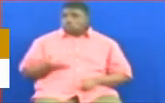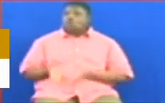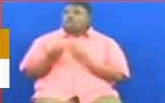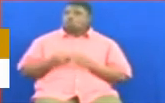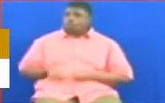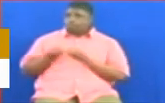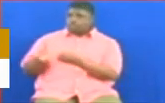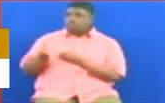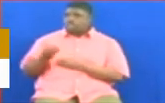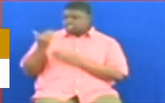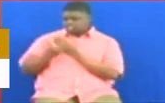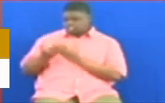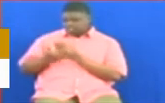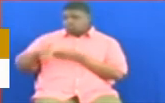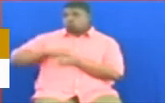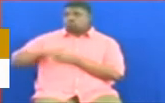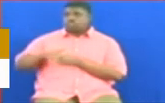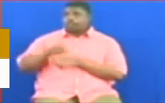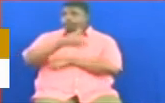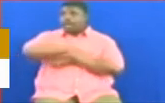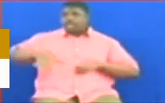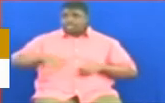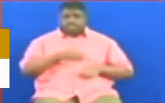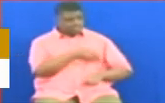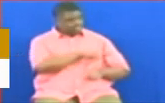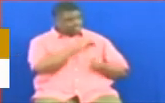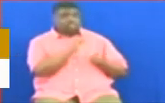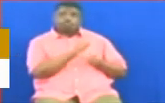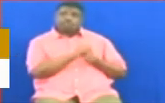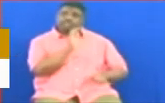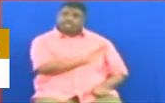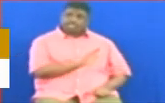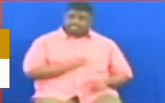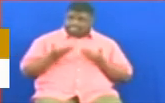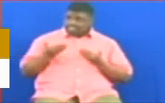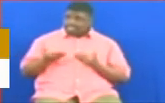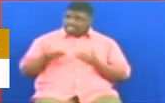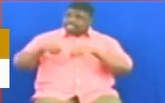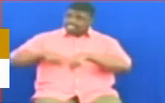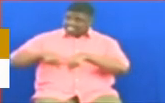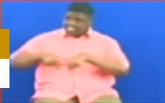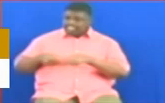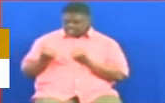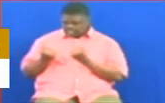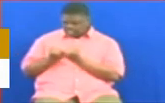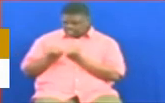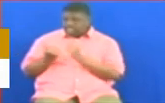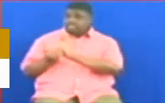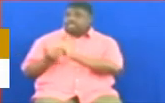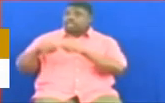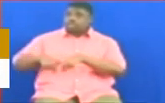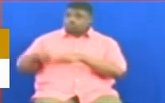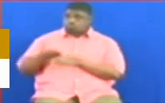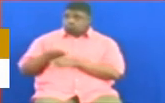rasilimali zake. Sasa hii sheria tunayoitunga leo, sheria ya mapitio ya maelewano mapya ya masuala yenye utata kuhusu mali